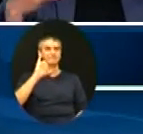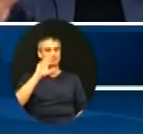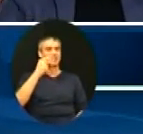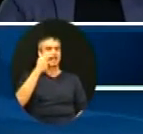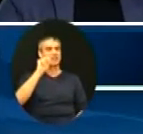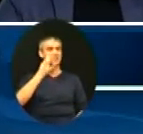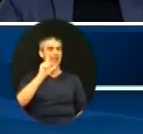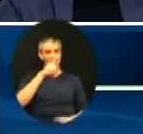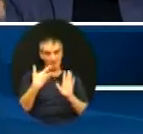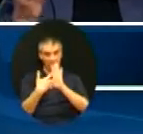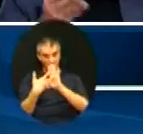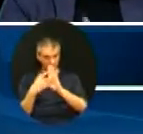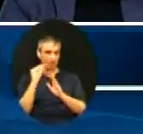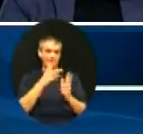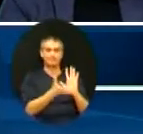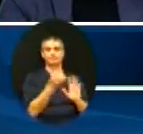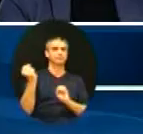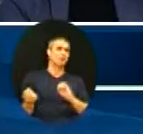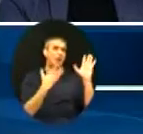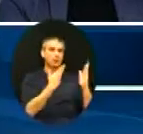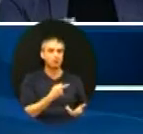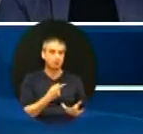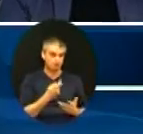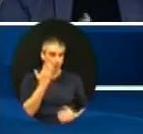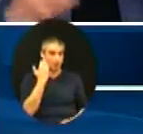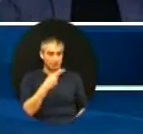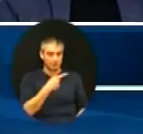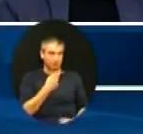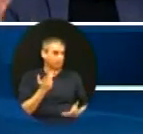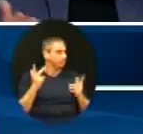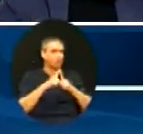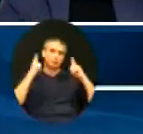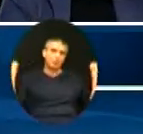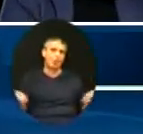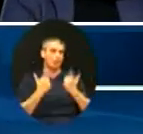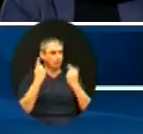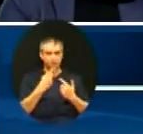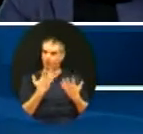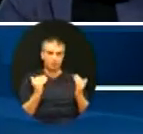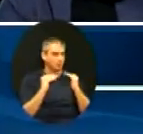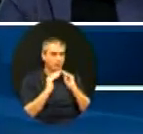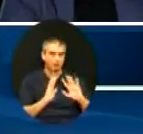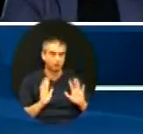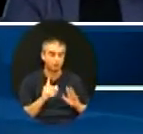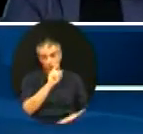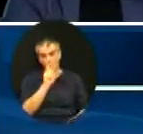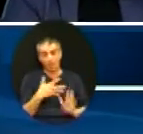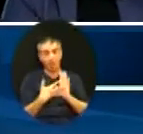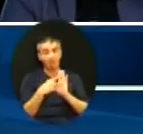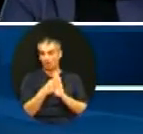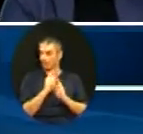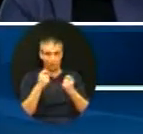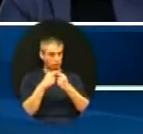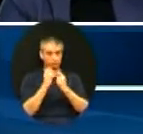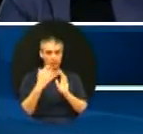כעומק החקירה, עומק העקירה וכולי, הייתה סיסו ושמחו. אגב, אין מה להשוות. כנראה שהחקירה הזאת גם לא